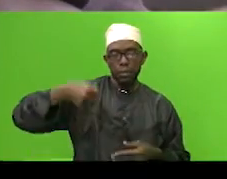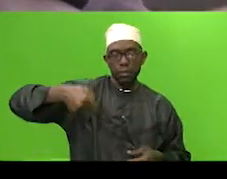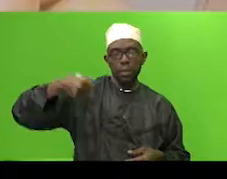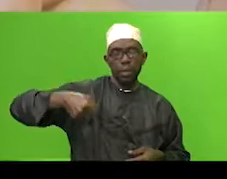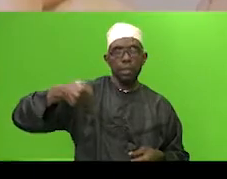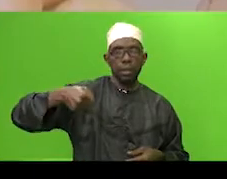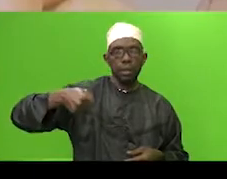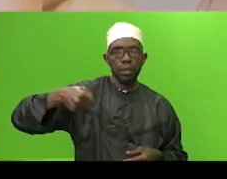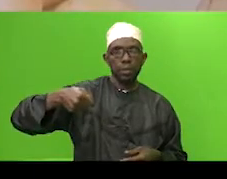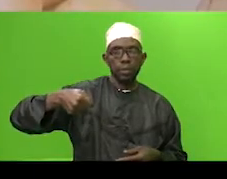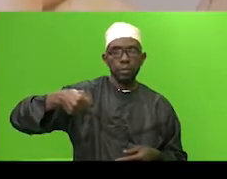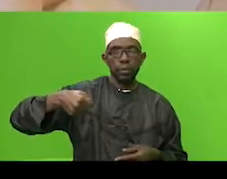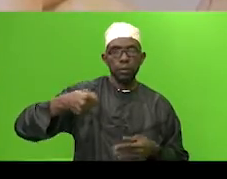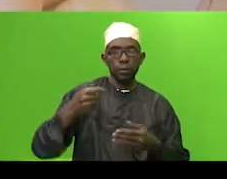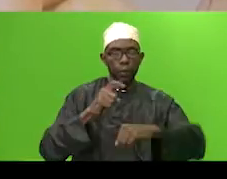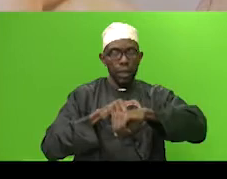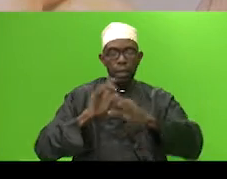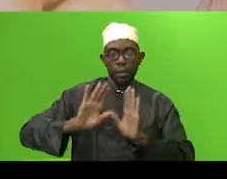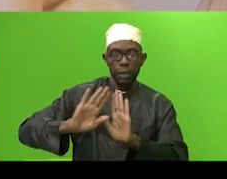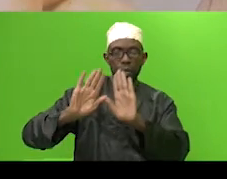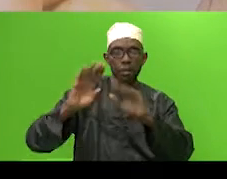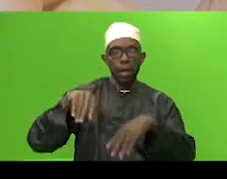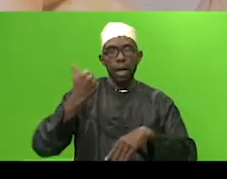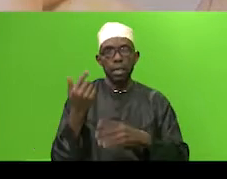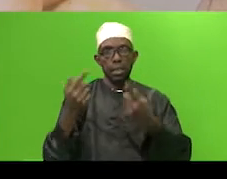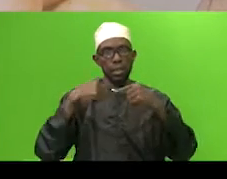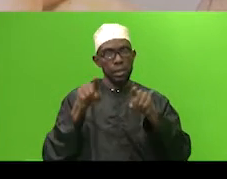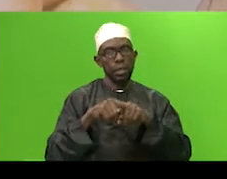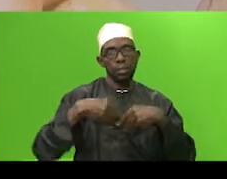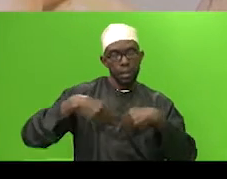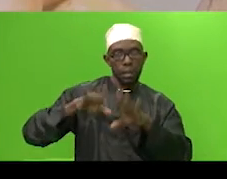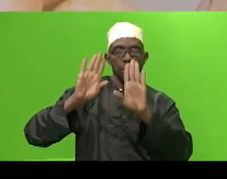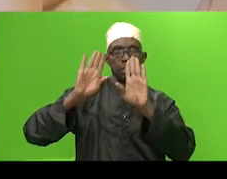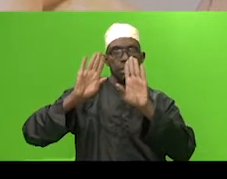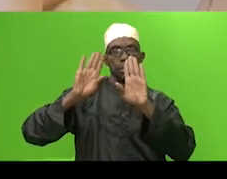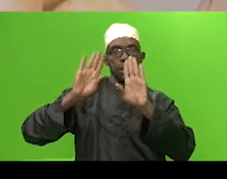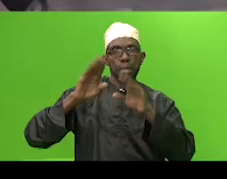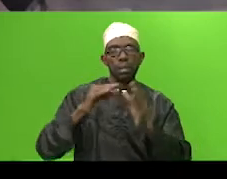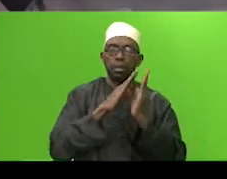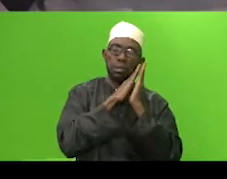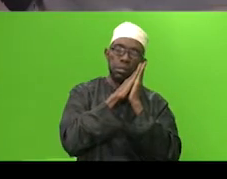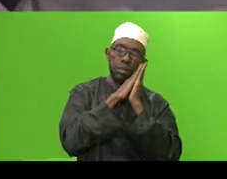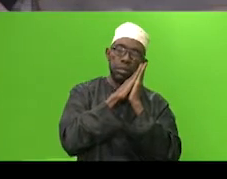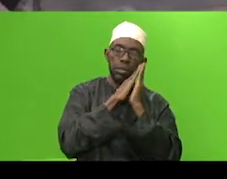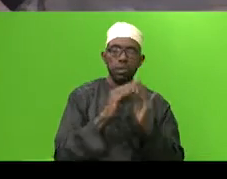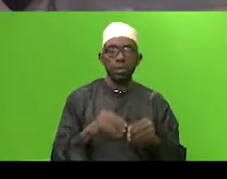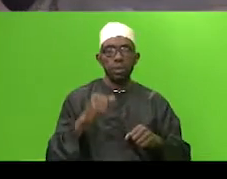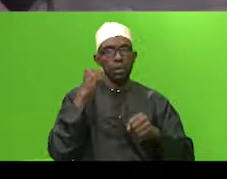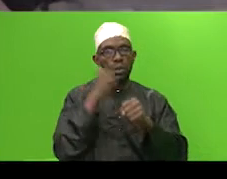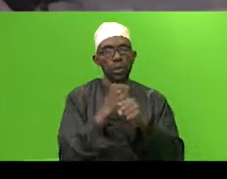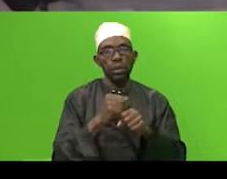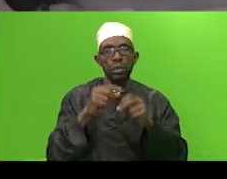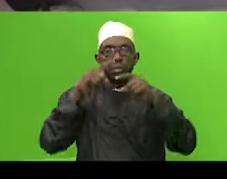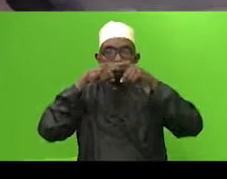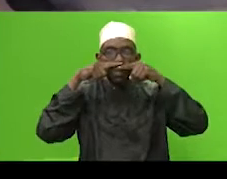mfuko. Sa ile unawacha, mwingine pia narudi hivyo nawacha. Na nalala. Panya pia iko hapa